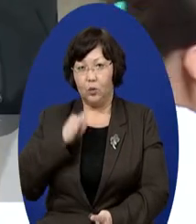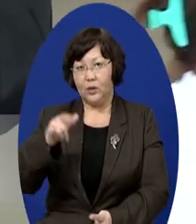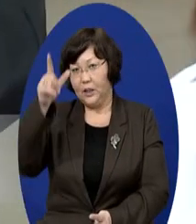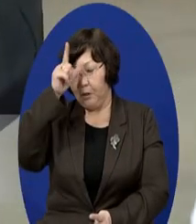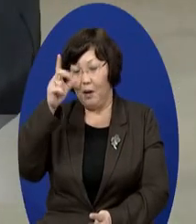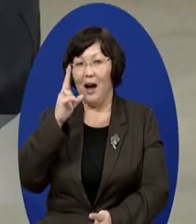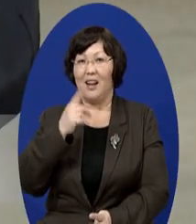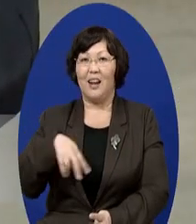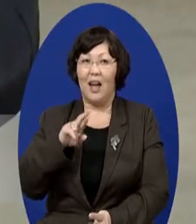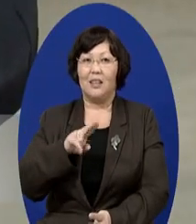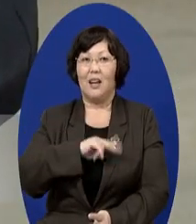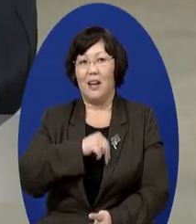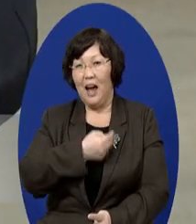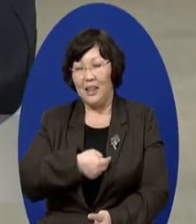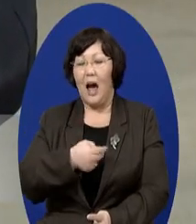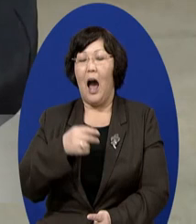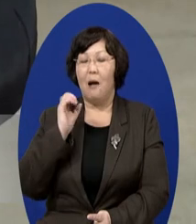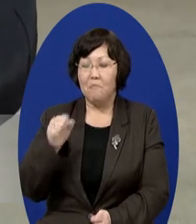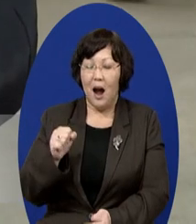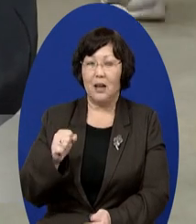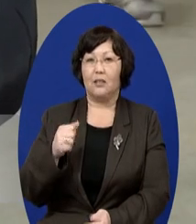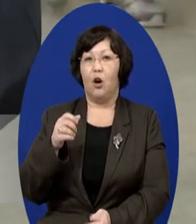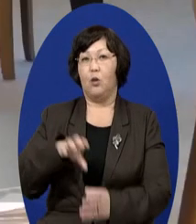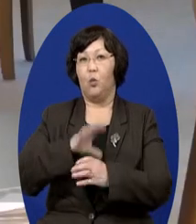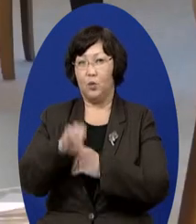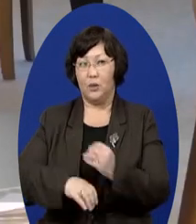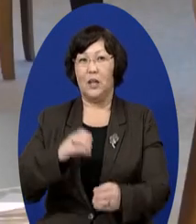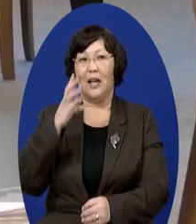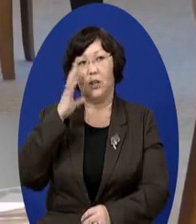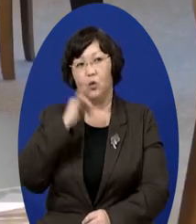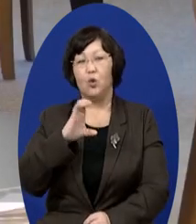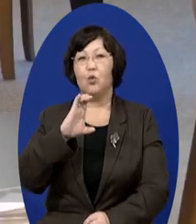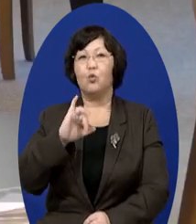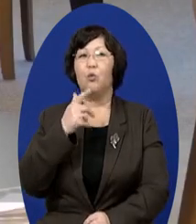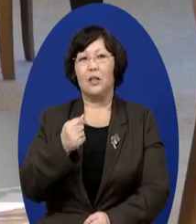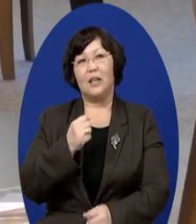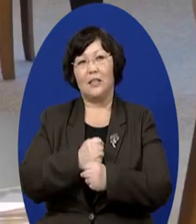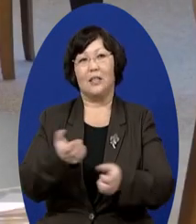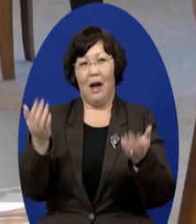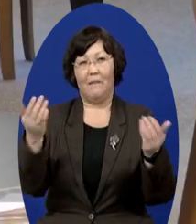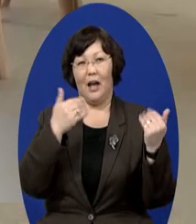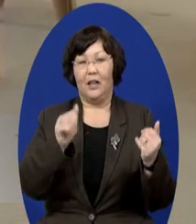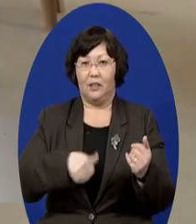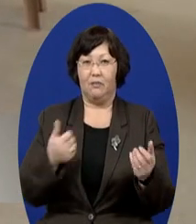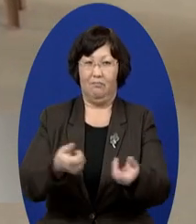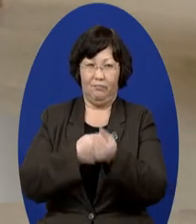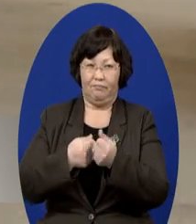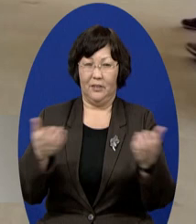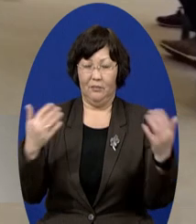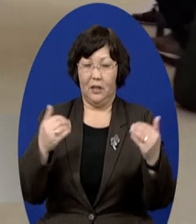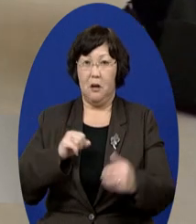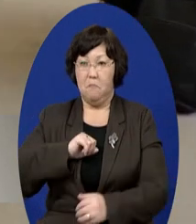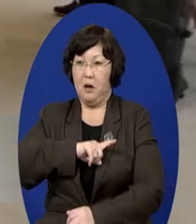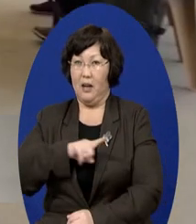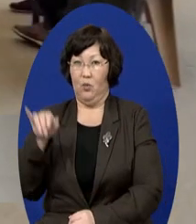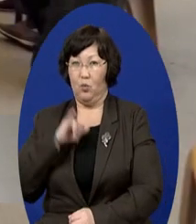Герман, Канада, Америкийн нэгдсэн улс зэрэг газруудад олон улсаас совилогч авах ажлыг эрчимжүүлж байгааг харж байна. Энэ нь баян чинээлэг орнууд